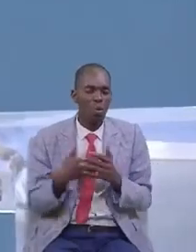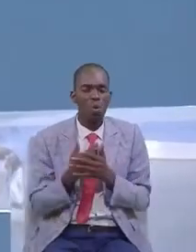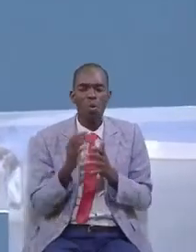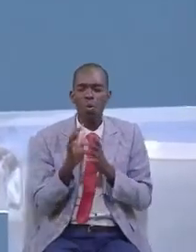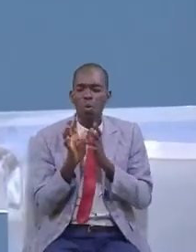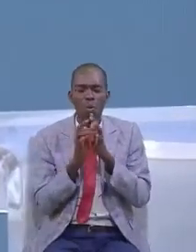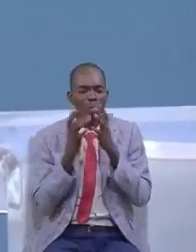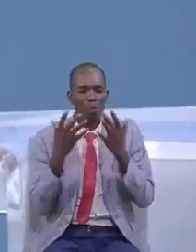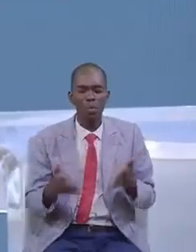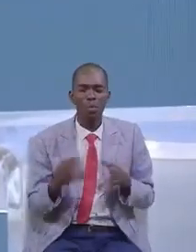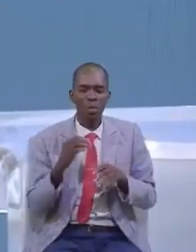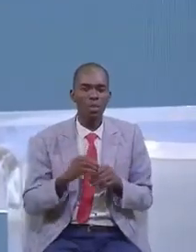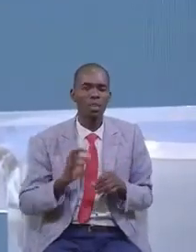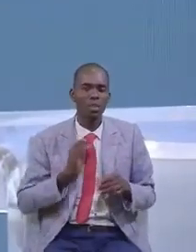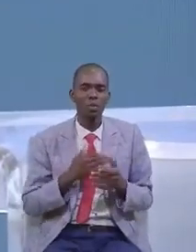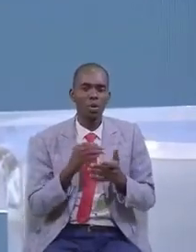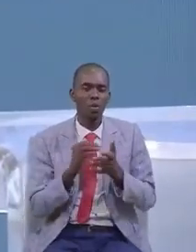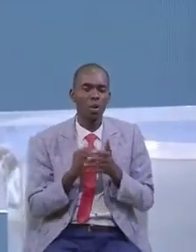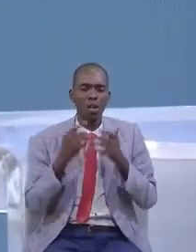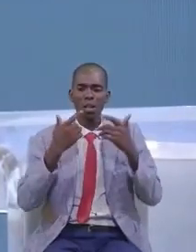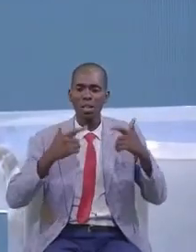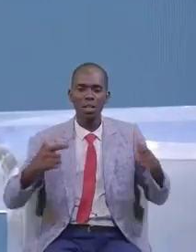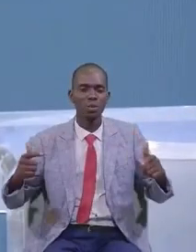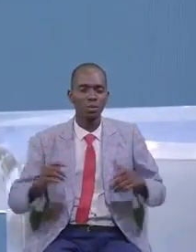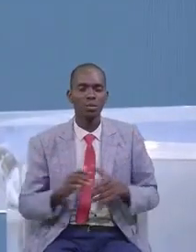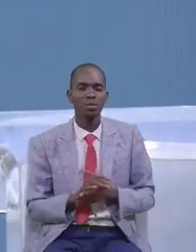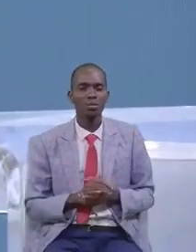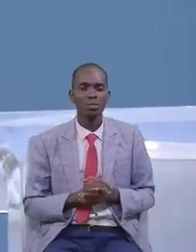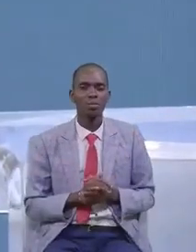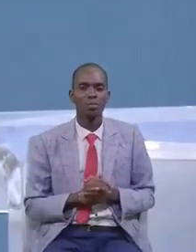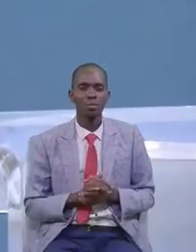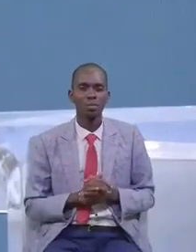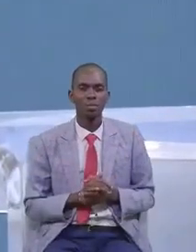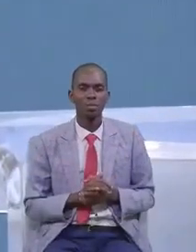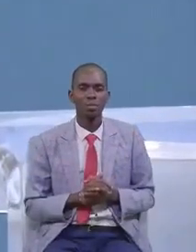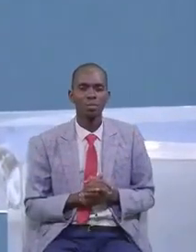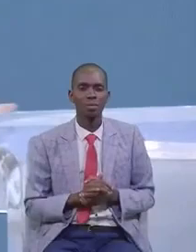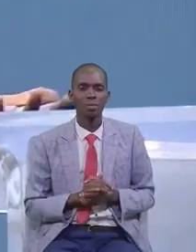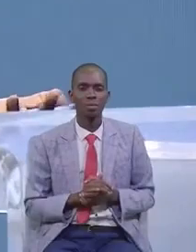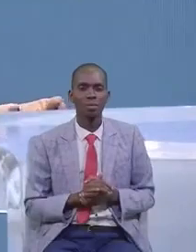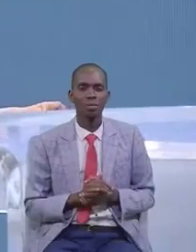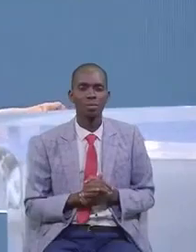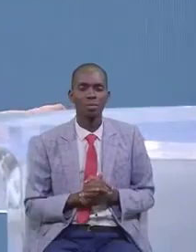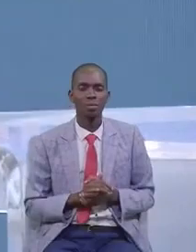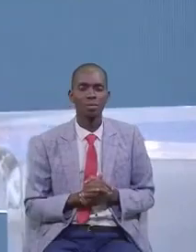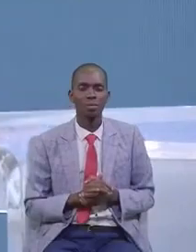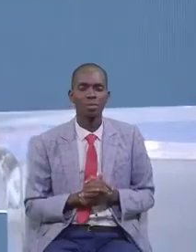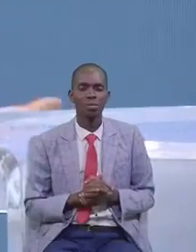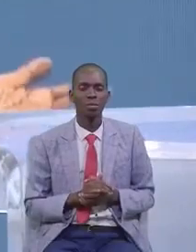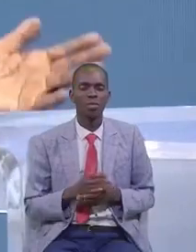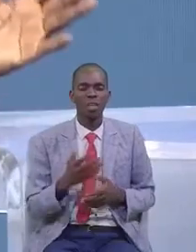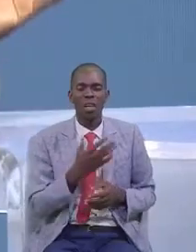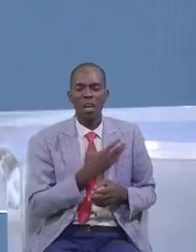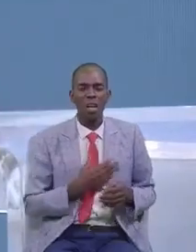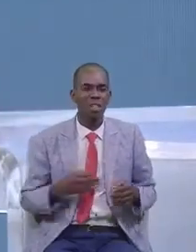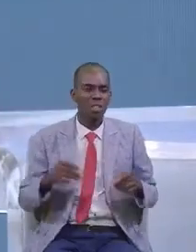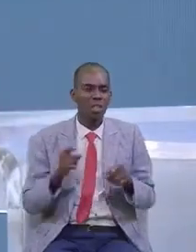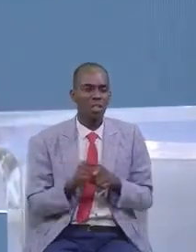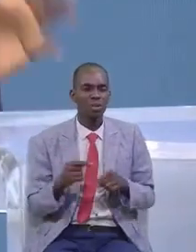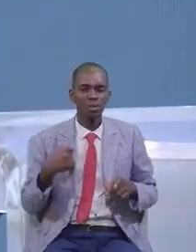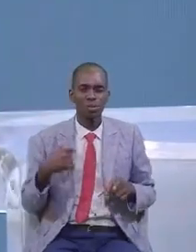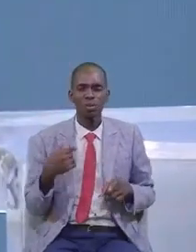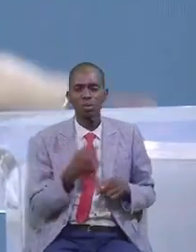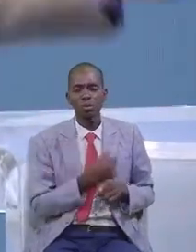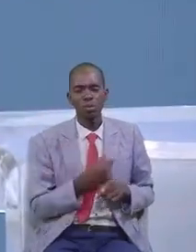యొక్క పితరులకు మనము ముది మనవ సంతానం అయితే మనకు దేవుని యొక్క వాక్యం మన భాషలో అందుబాటులో సంపూర్ణంగా వచ్చింది. And as we open it, says in